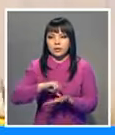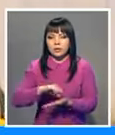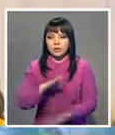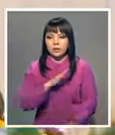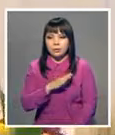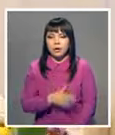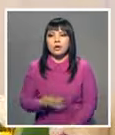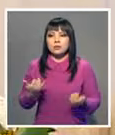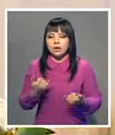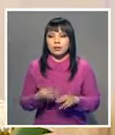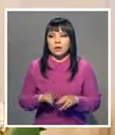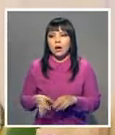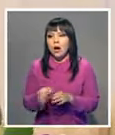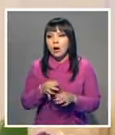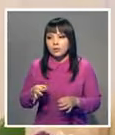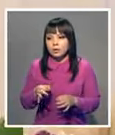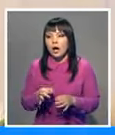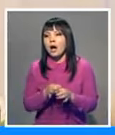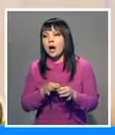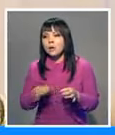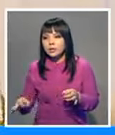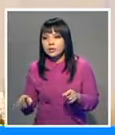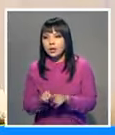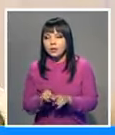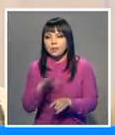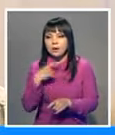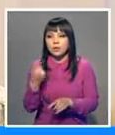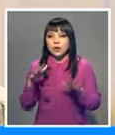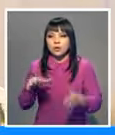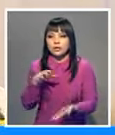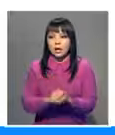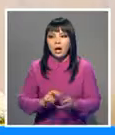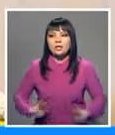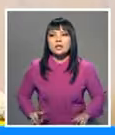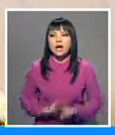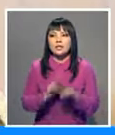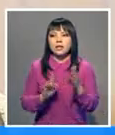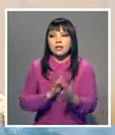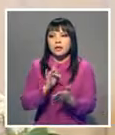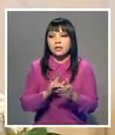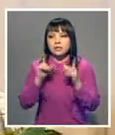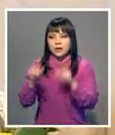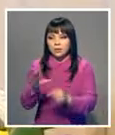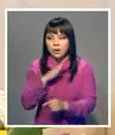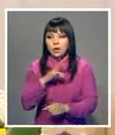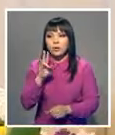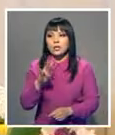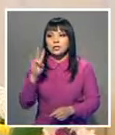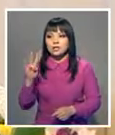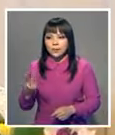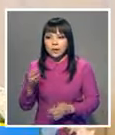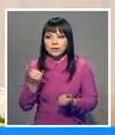Әуелі ауданнан, сонан кейін осы облыстан бірінші орын алдық, сонан кейін Астанаға бардық. Нұрсұлтан